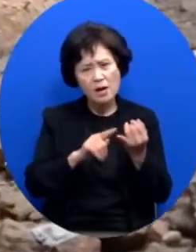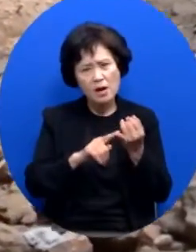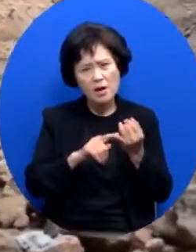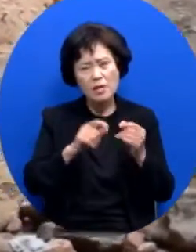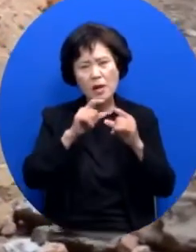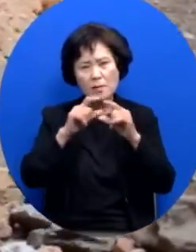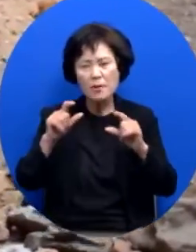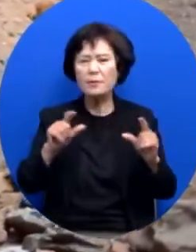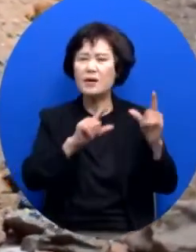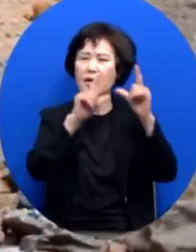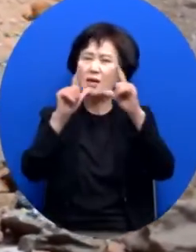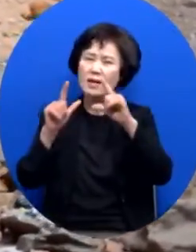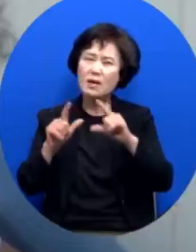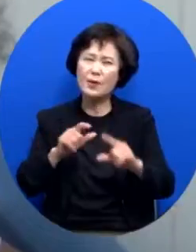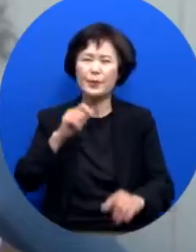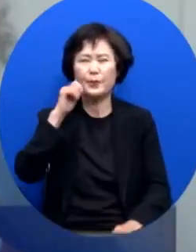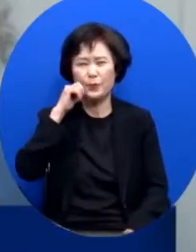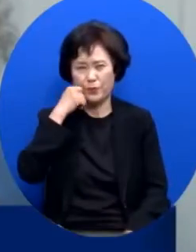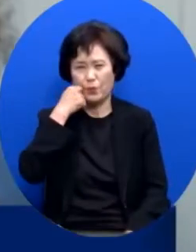어렵게만 느껴집니다.